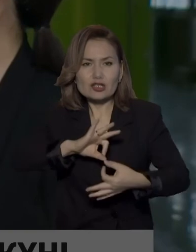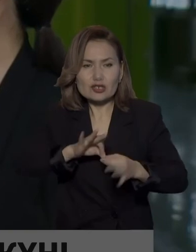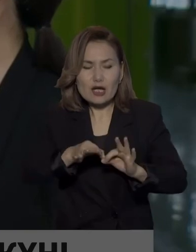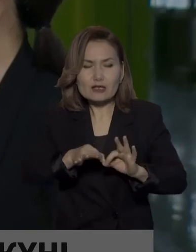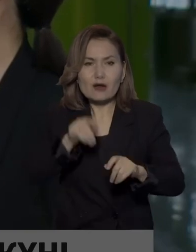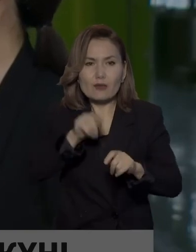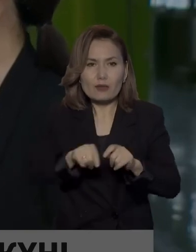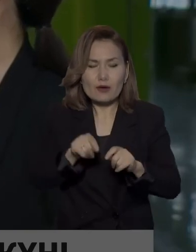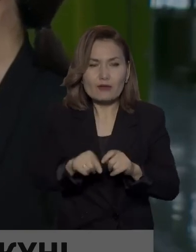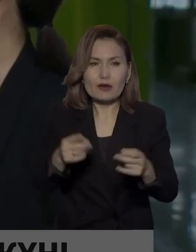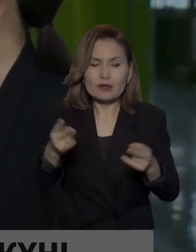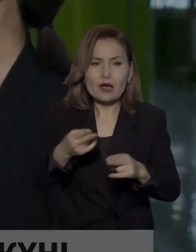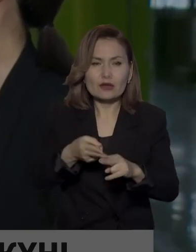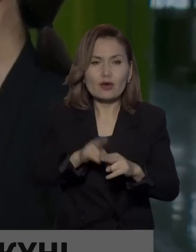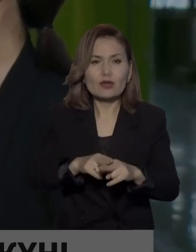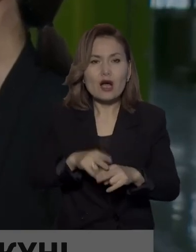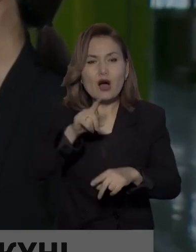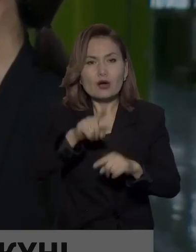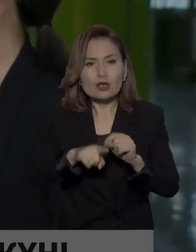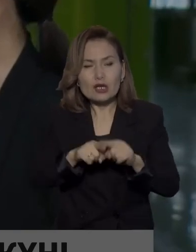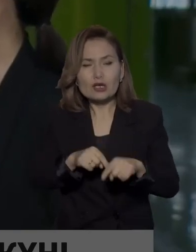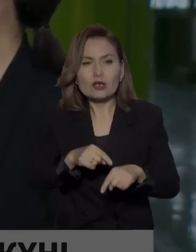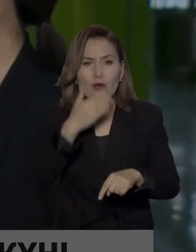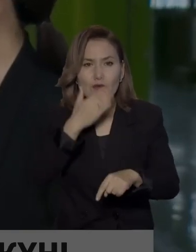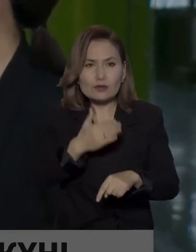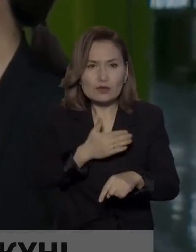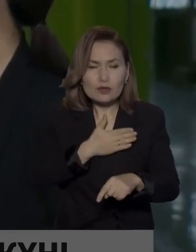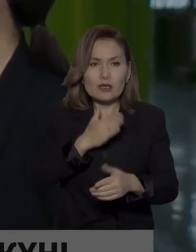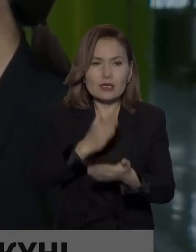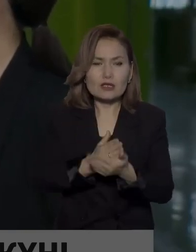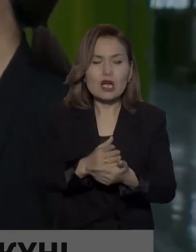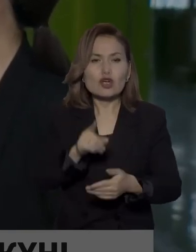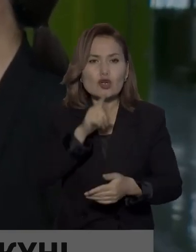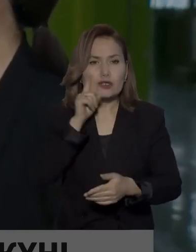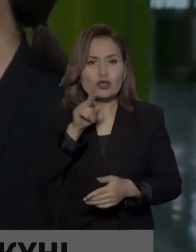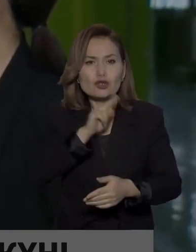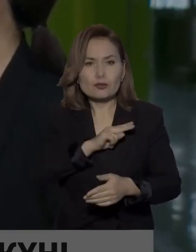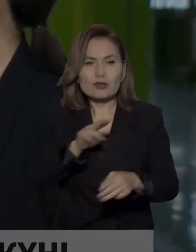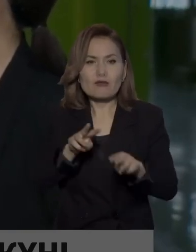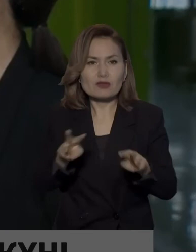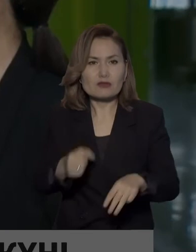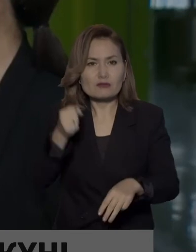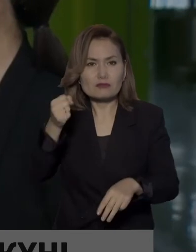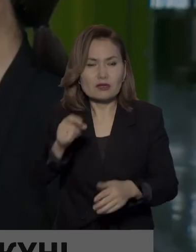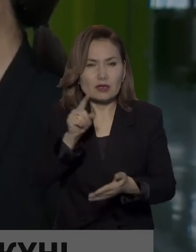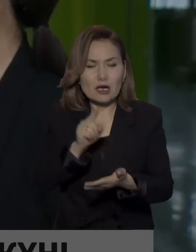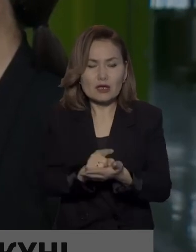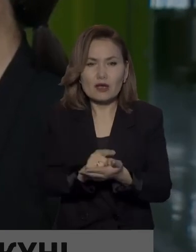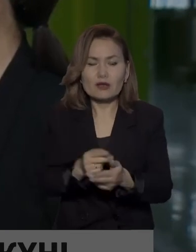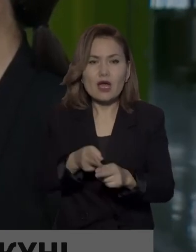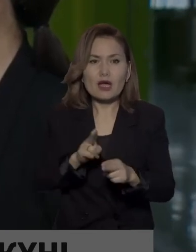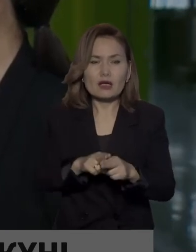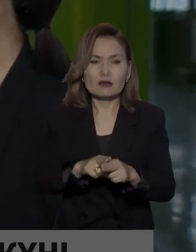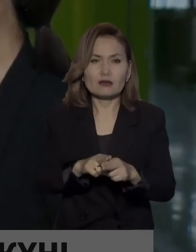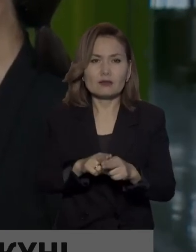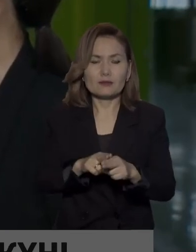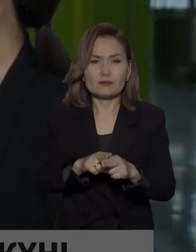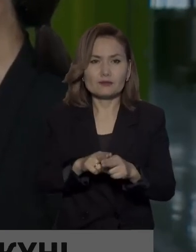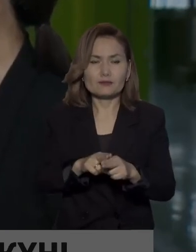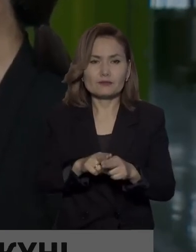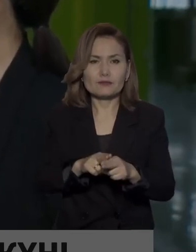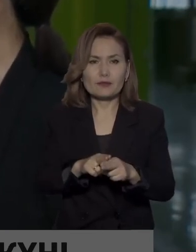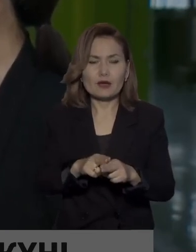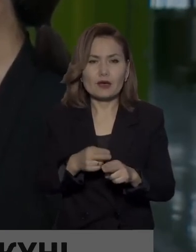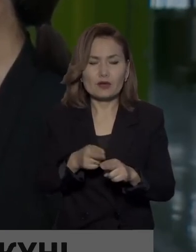біз жан-жақты тексеріп, зерттеп барып тағайындаулар болу керек. Өздеріңіз байқап отырсыздар, бұл жай ғана қадымғы